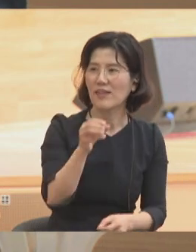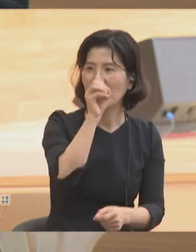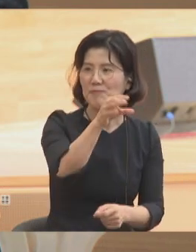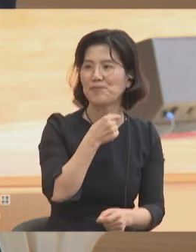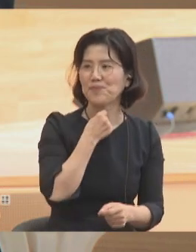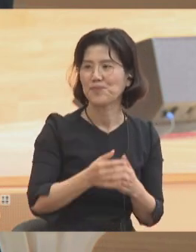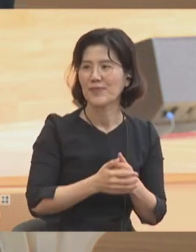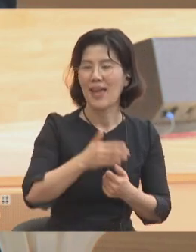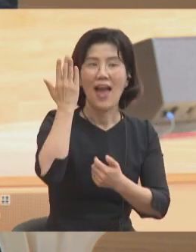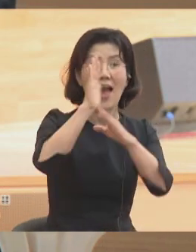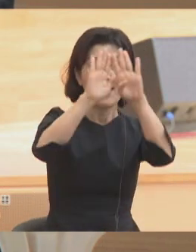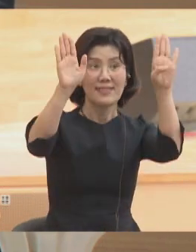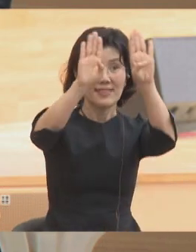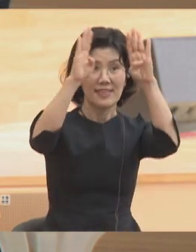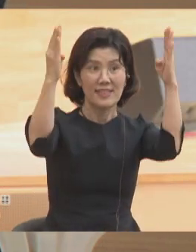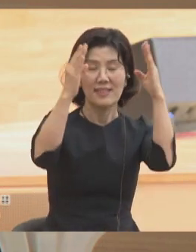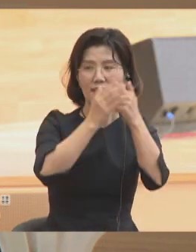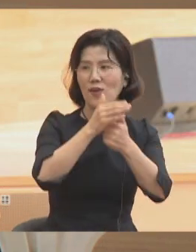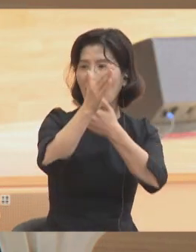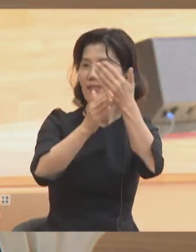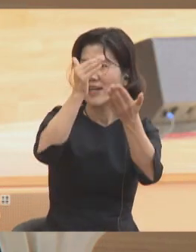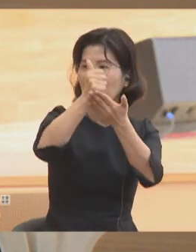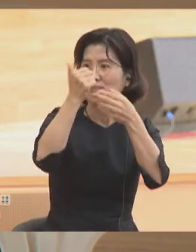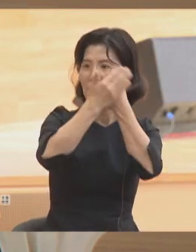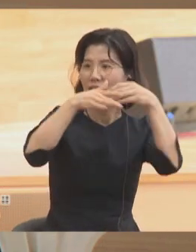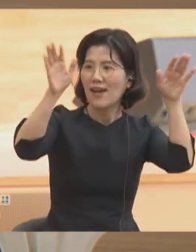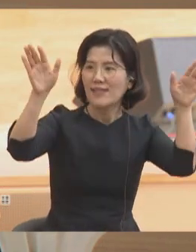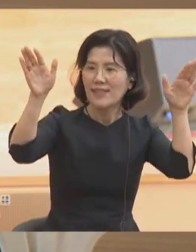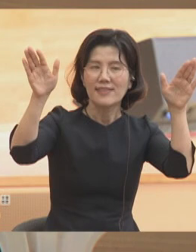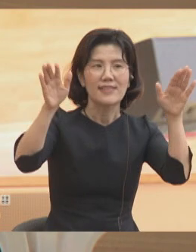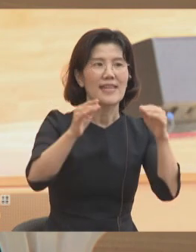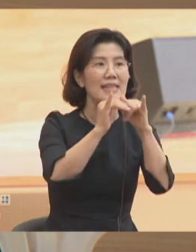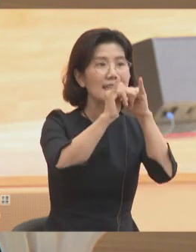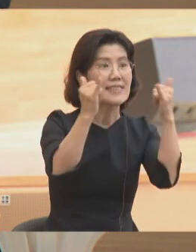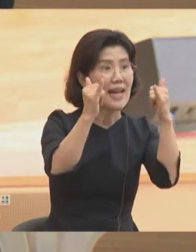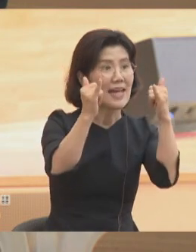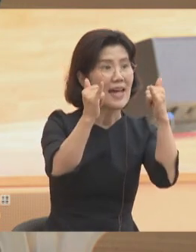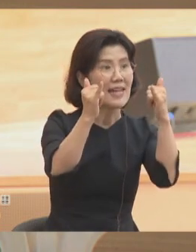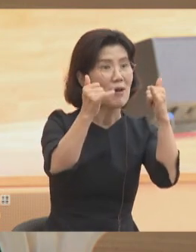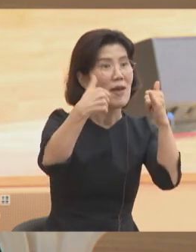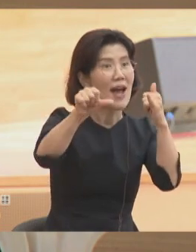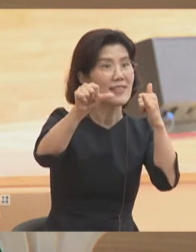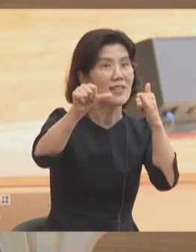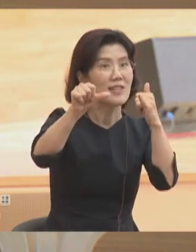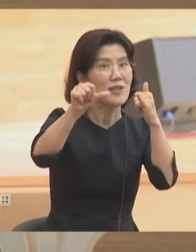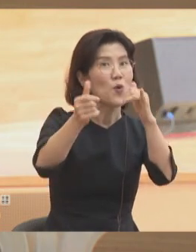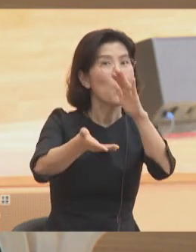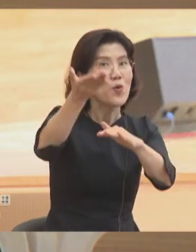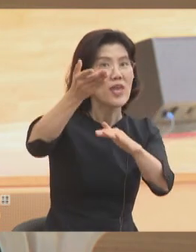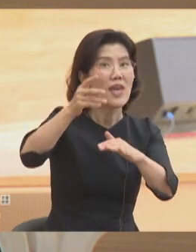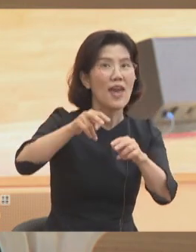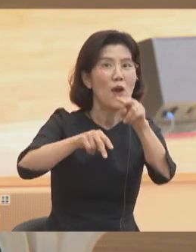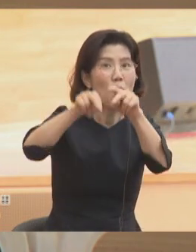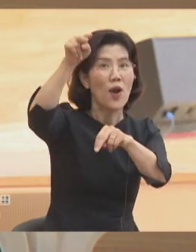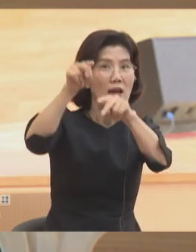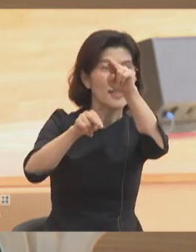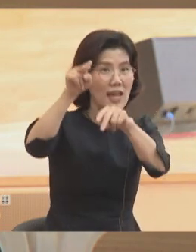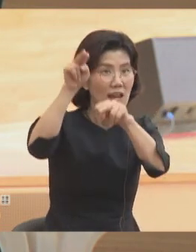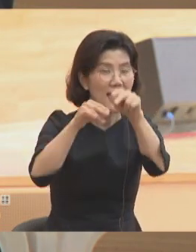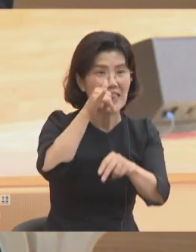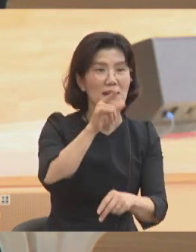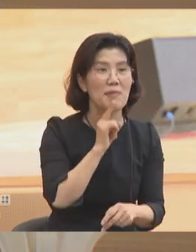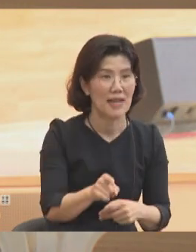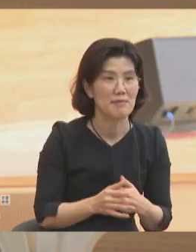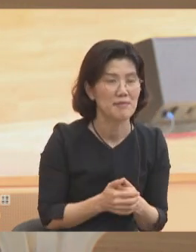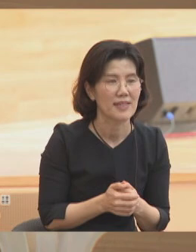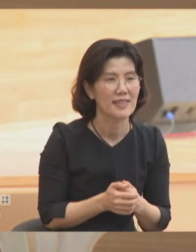이르노니 하늘이 열리고 하나님의 사자들이 인자 위에 오르락내리락 하는 것을 보리라 하시니라